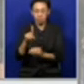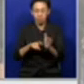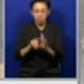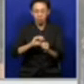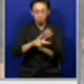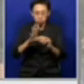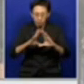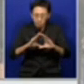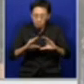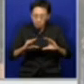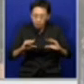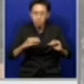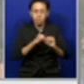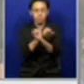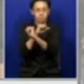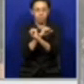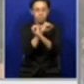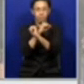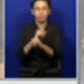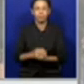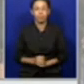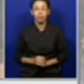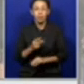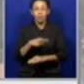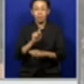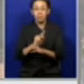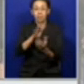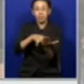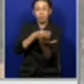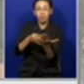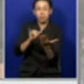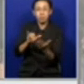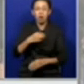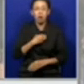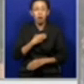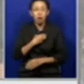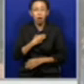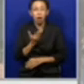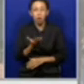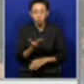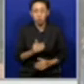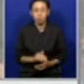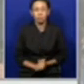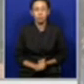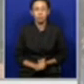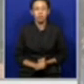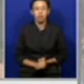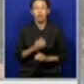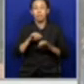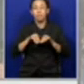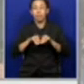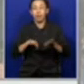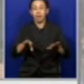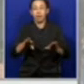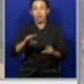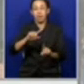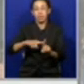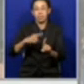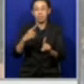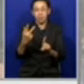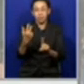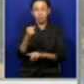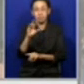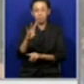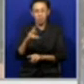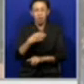ซึ่งนะครับท่านประธานยุทธศาสตร์ได้ขอนะครับประกาศตั้งแต่17มีนาว่าเรียกร้องให้นาย